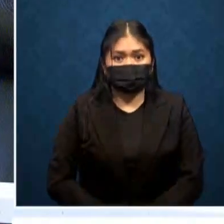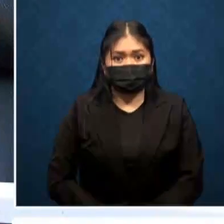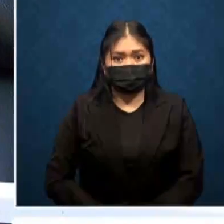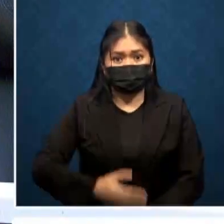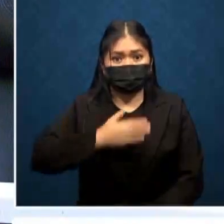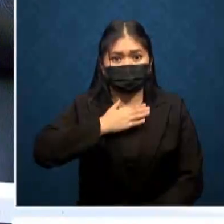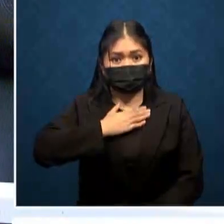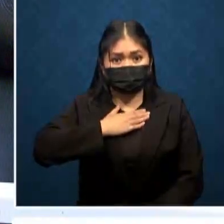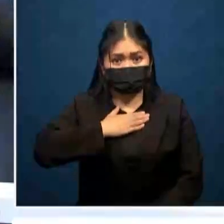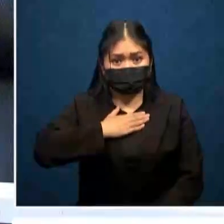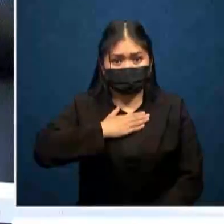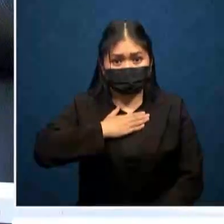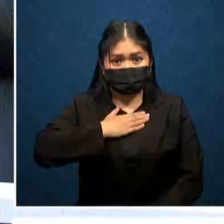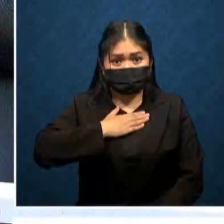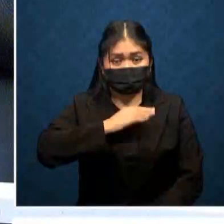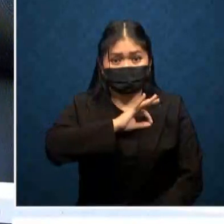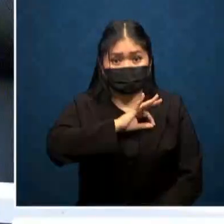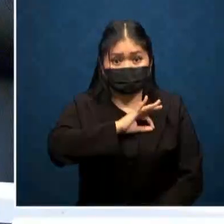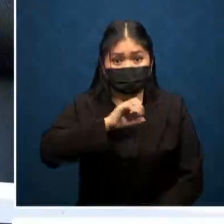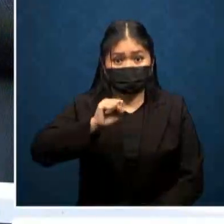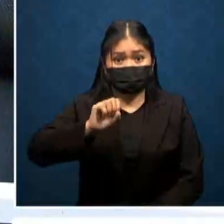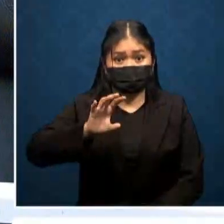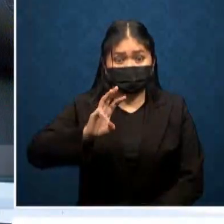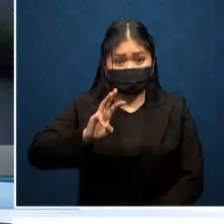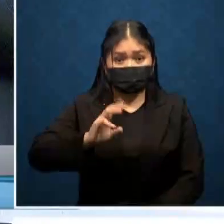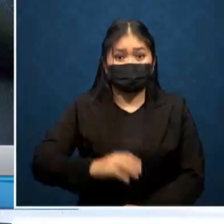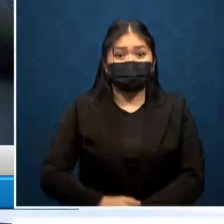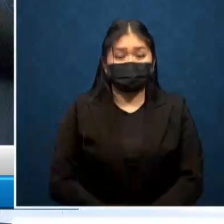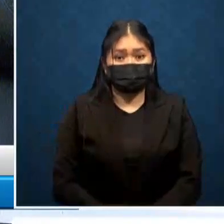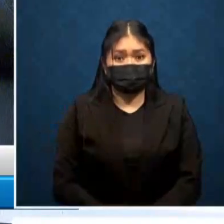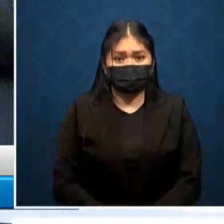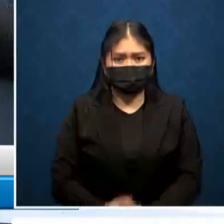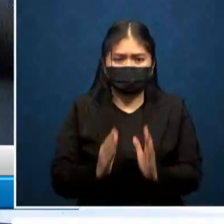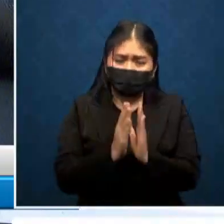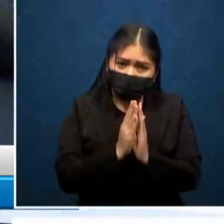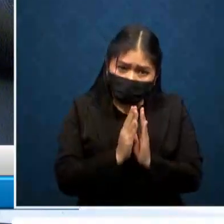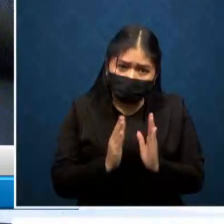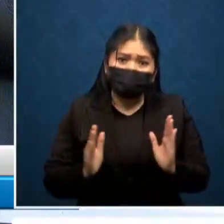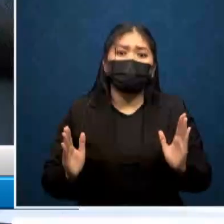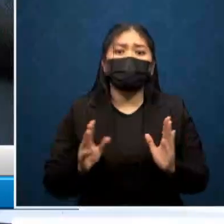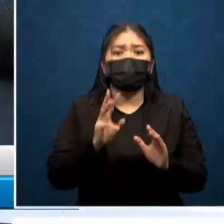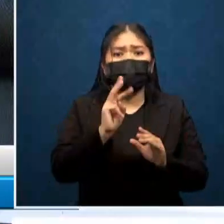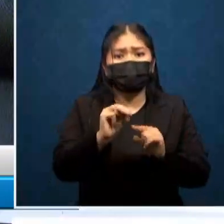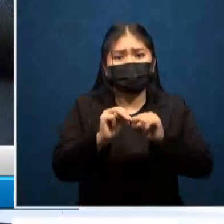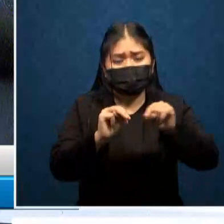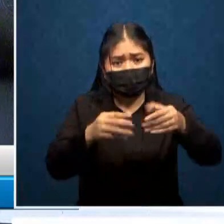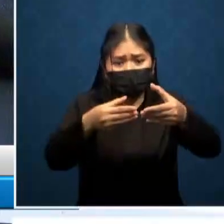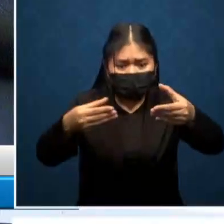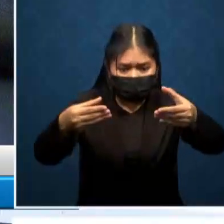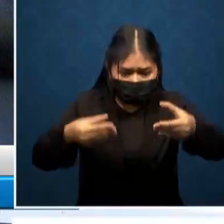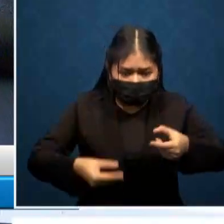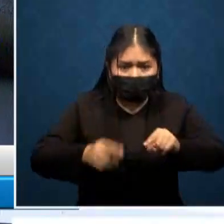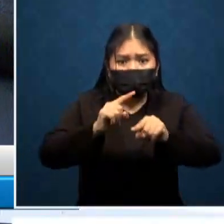ผมในนามสมาชิกวุฒิสภาต้องขอขอบคุณทุกมาตราทุกร่างนะครับที่ผ่านมาจ